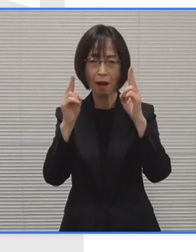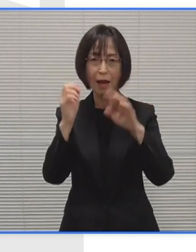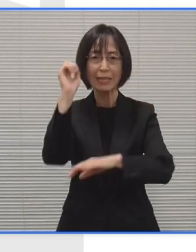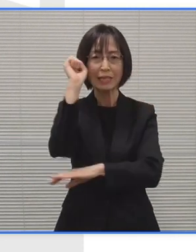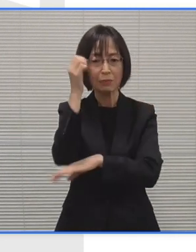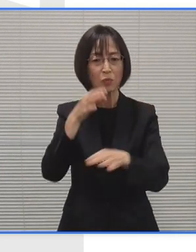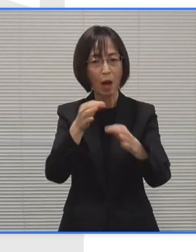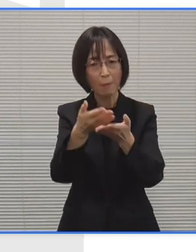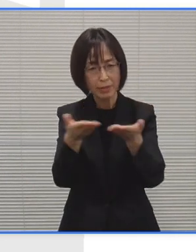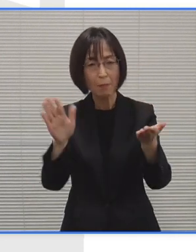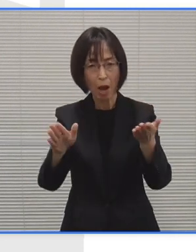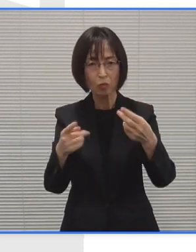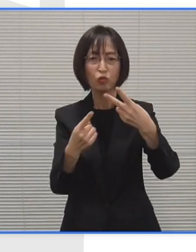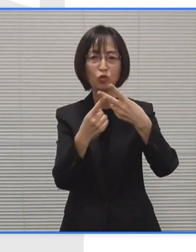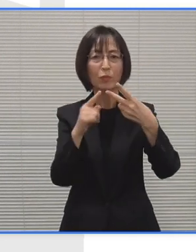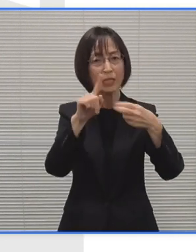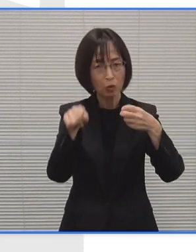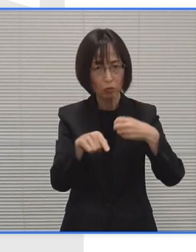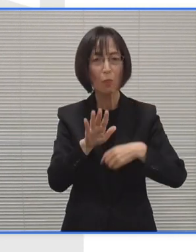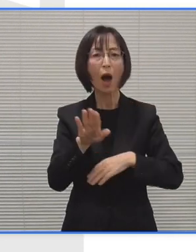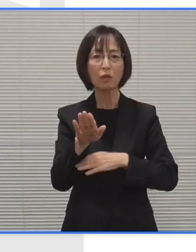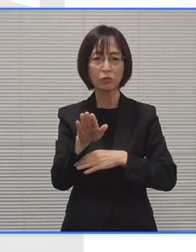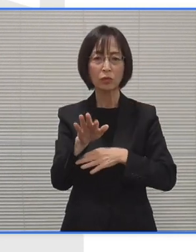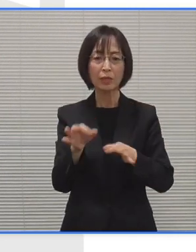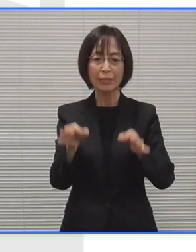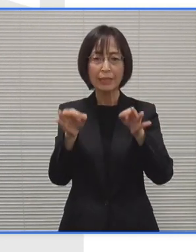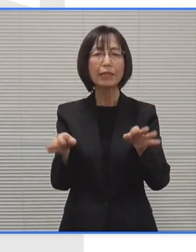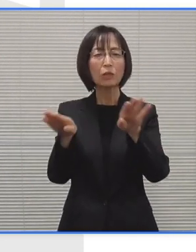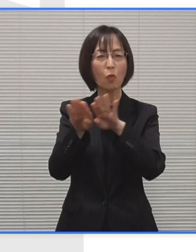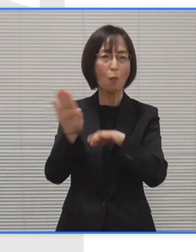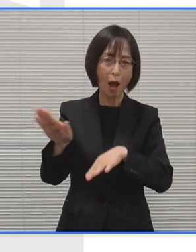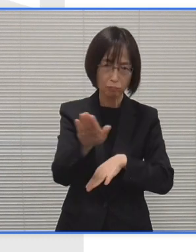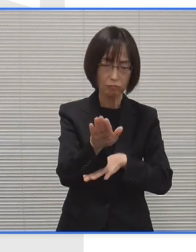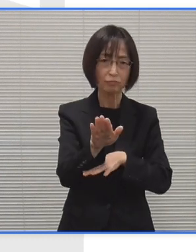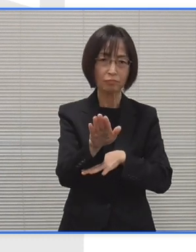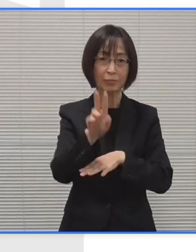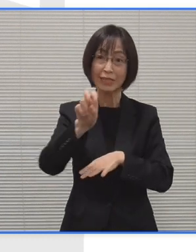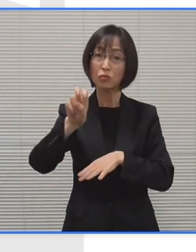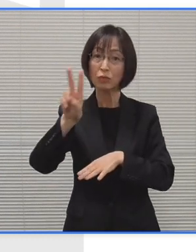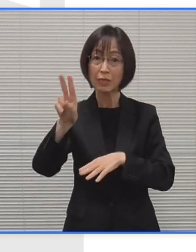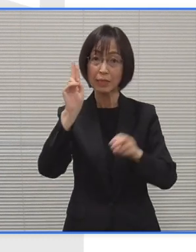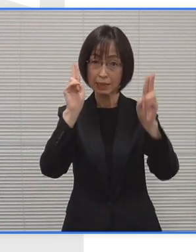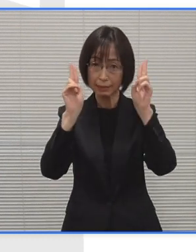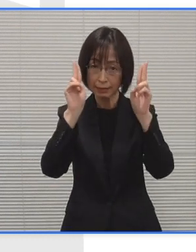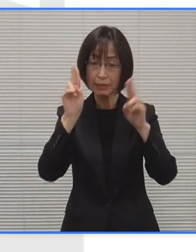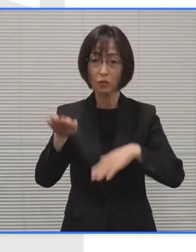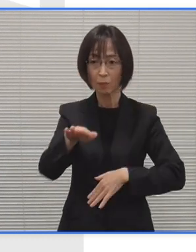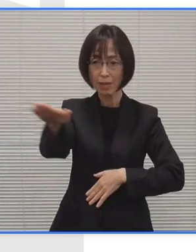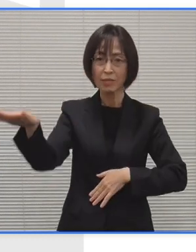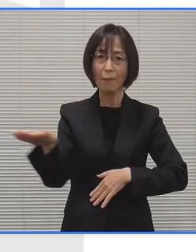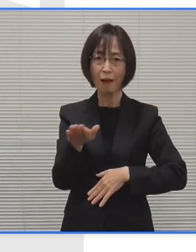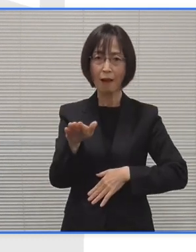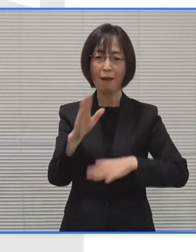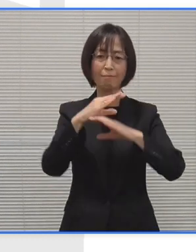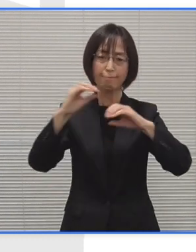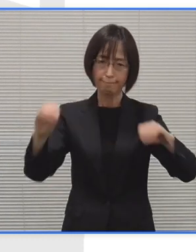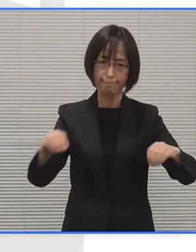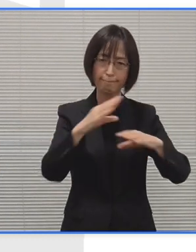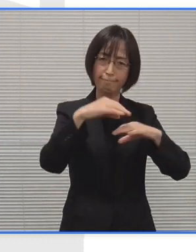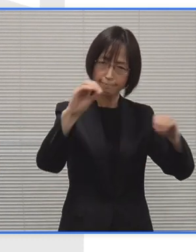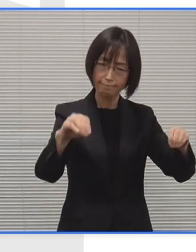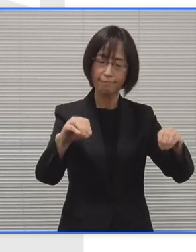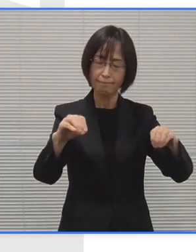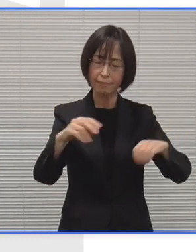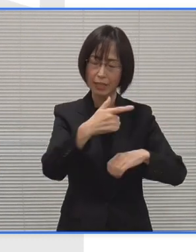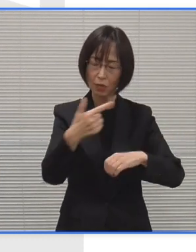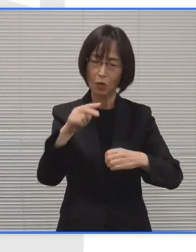店もありました、郵便局もありました、銀行もありました。22の皆様と提携をしていろんな見守